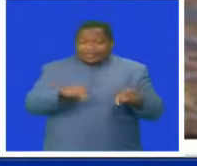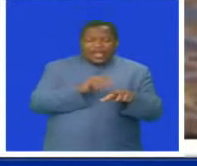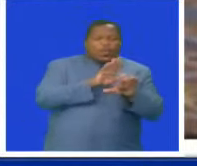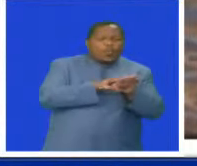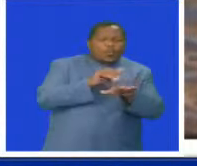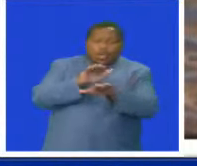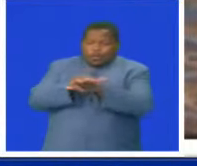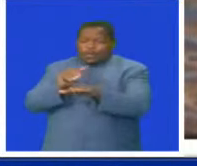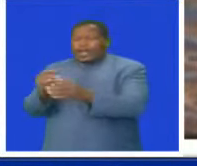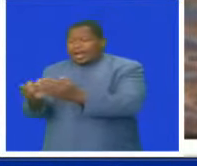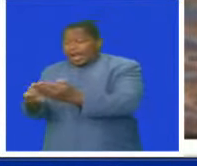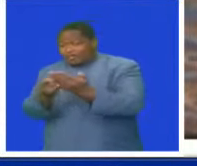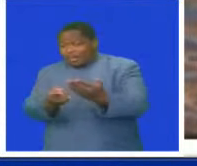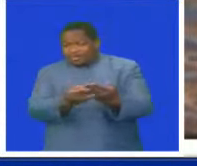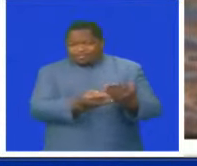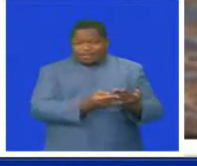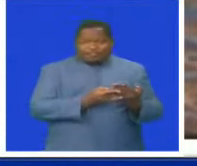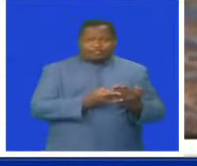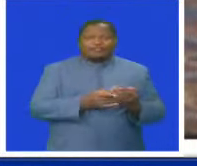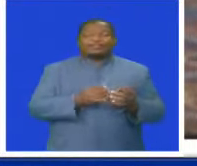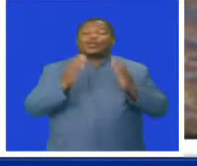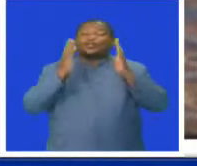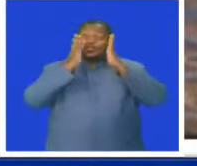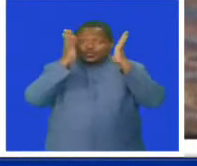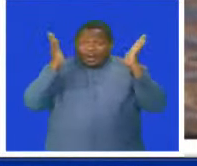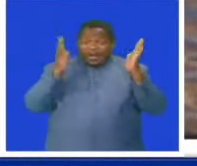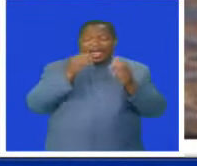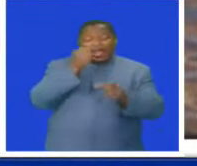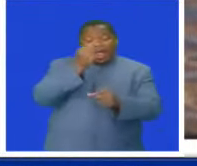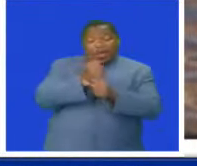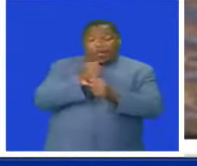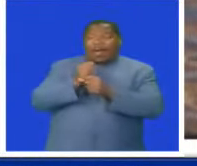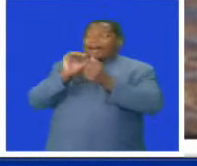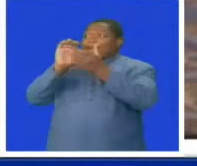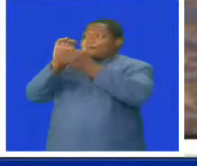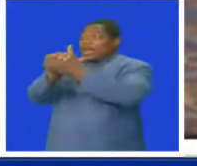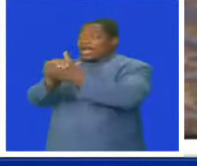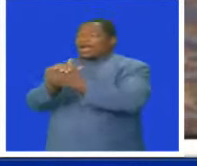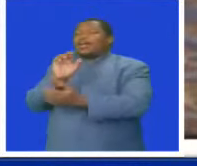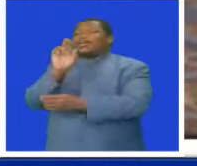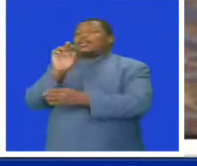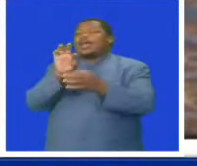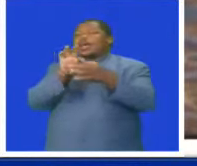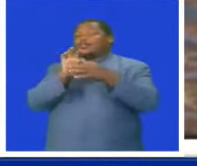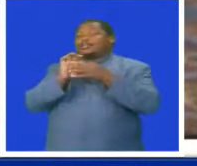bakamhlabhlangene bema refugees sesivele sesicela ukuthi kwentiwe